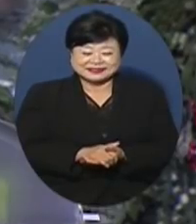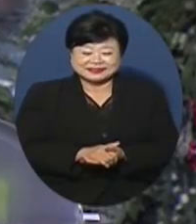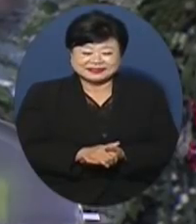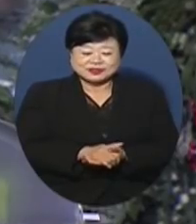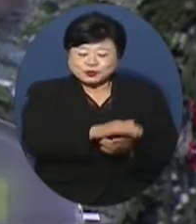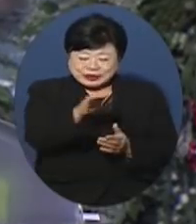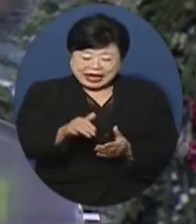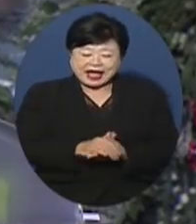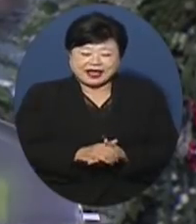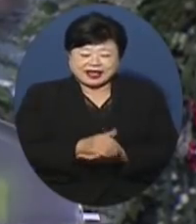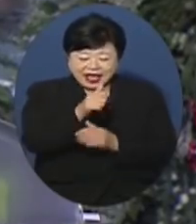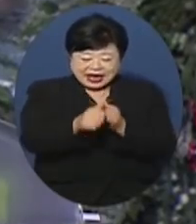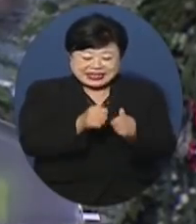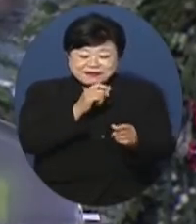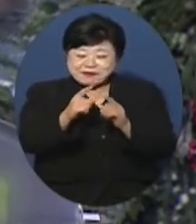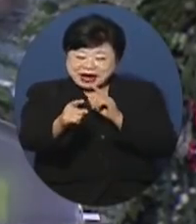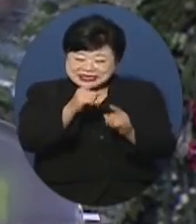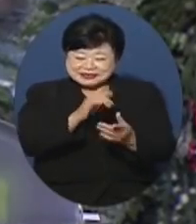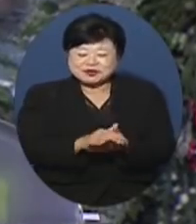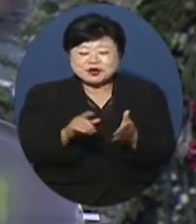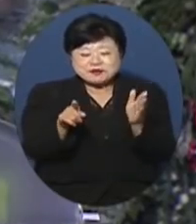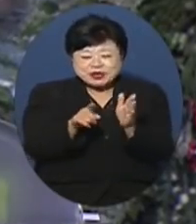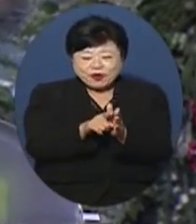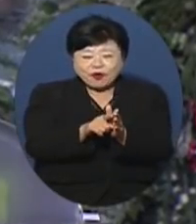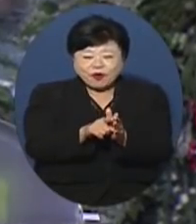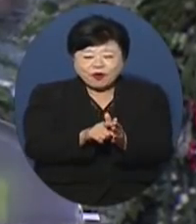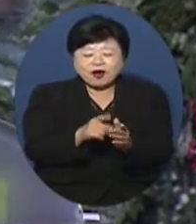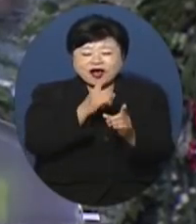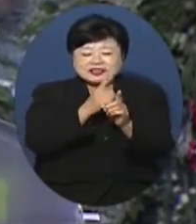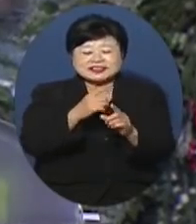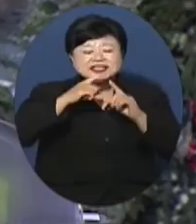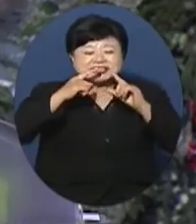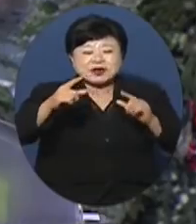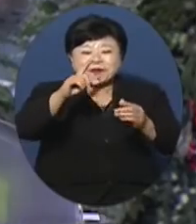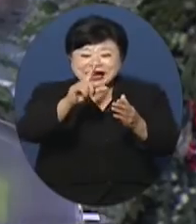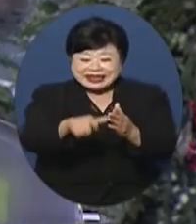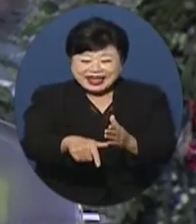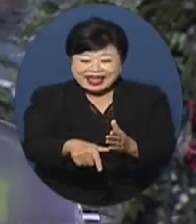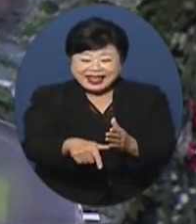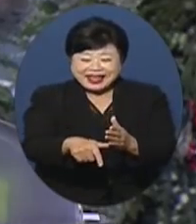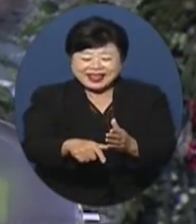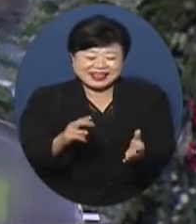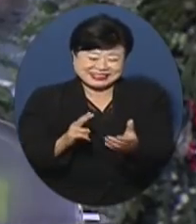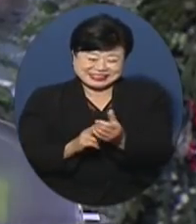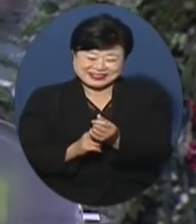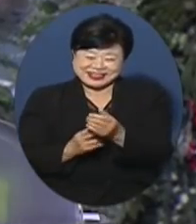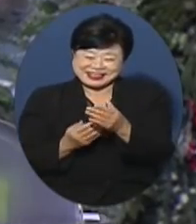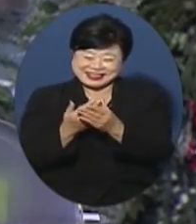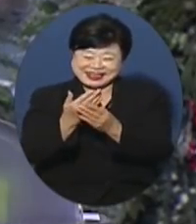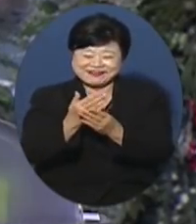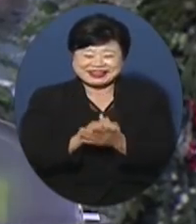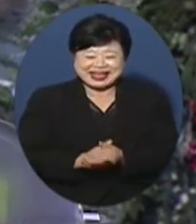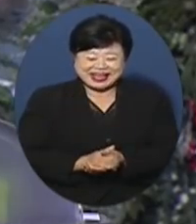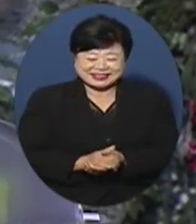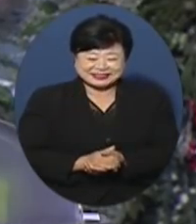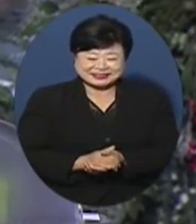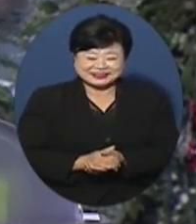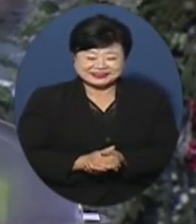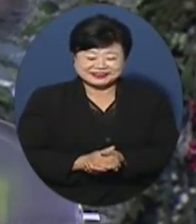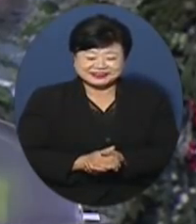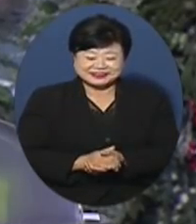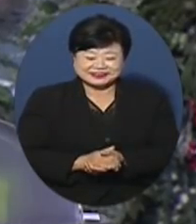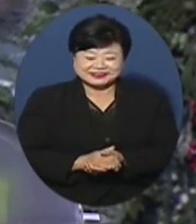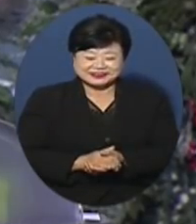우리가 하나님의 말씀을 믿고 승리를 선포할 때 기적이 일어나는 것입니다.